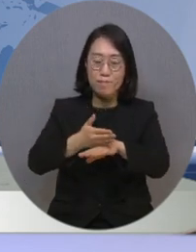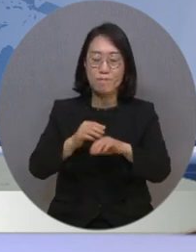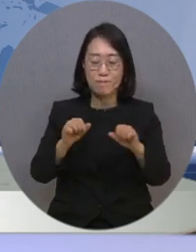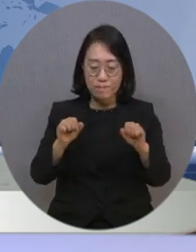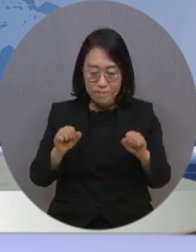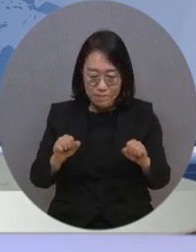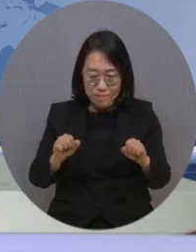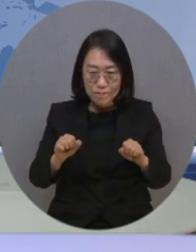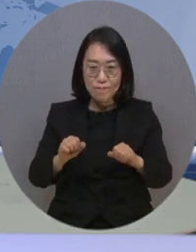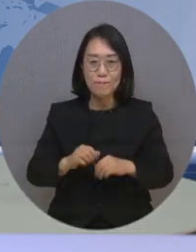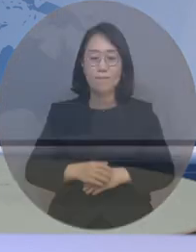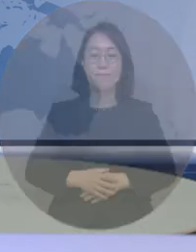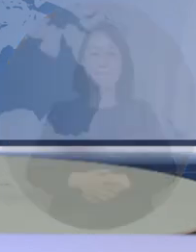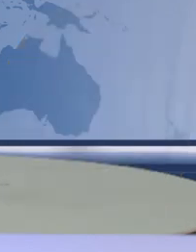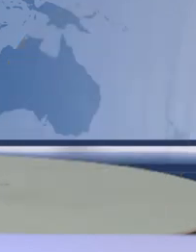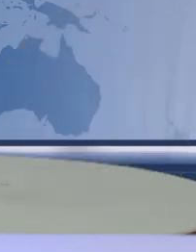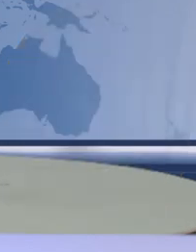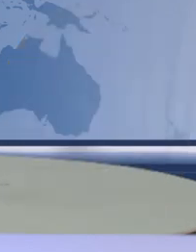고맙습니다